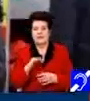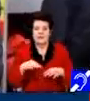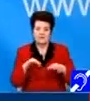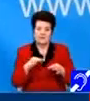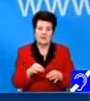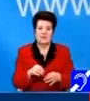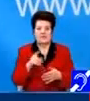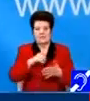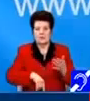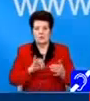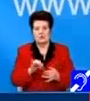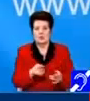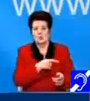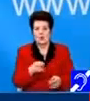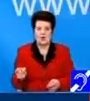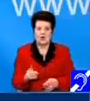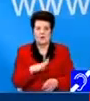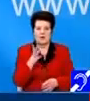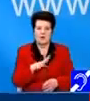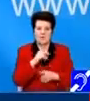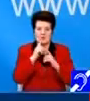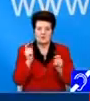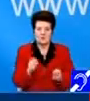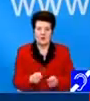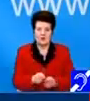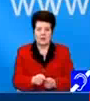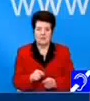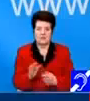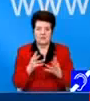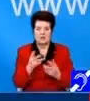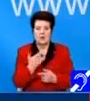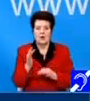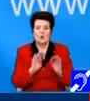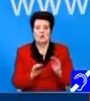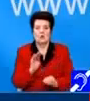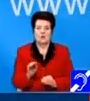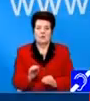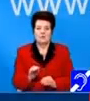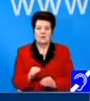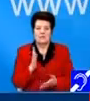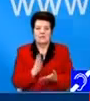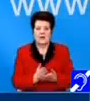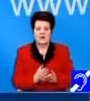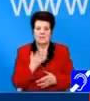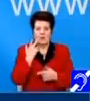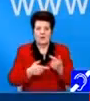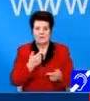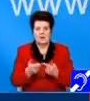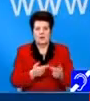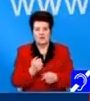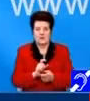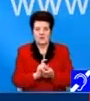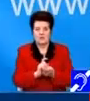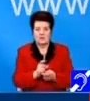și Durabil. Autospeciale care au fost donate de către dumneavoastră și utilaj care a fost donat, el se află permanent în servantul de